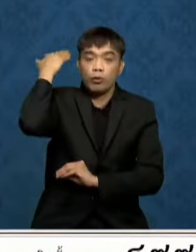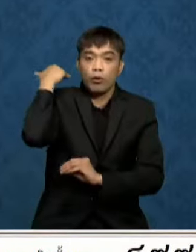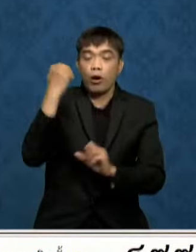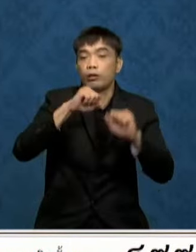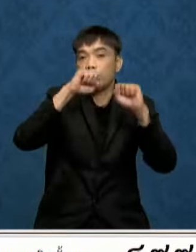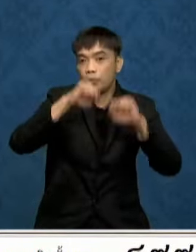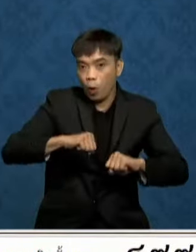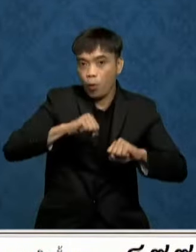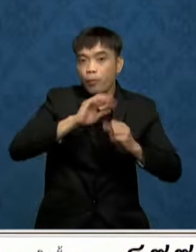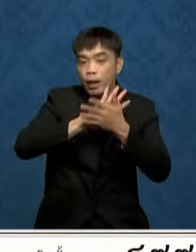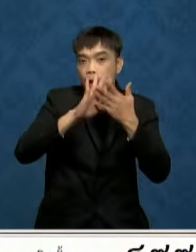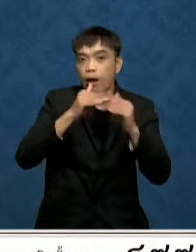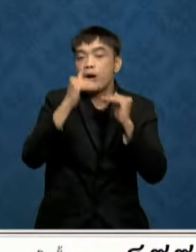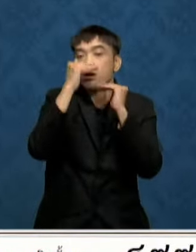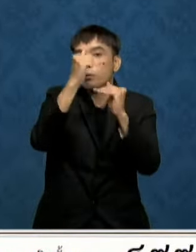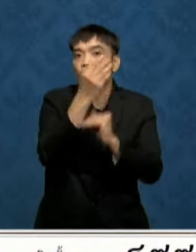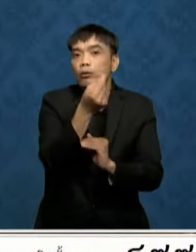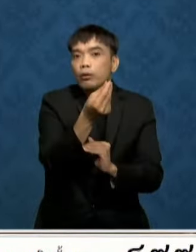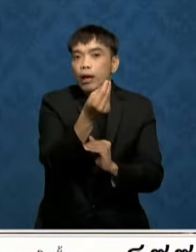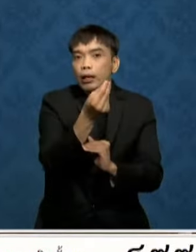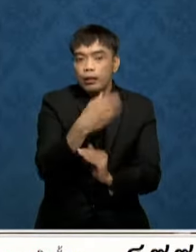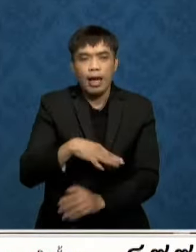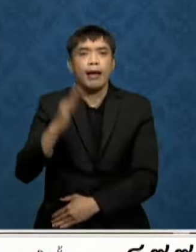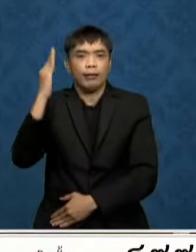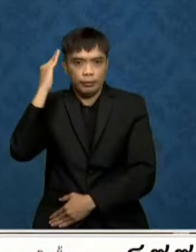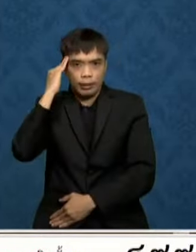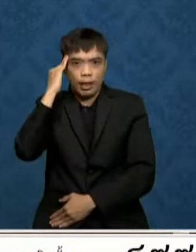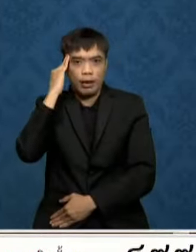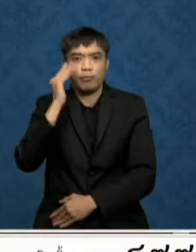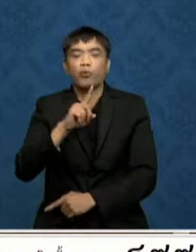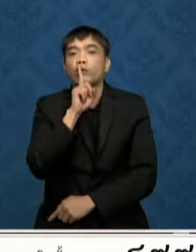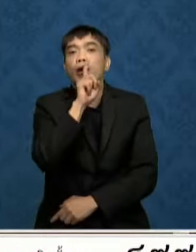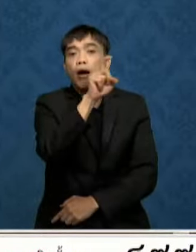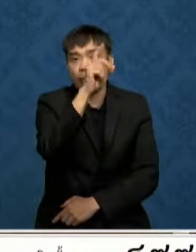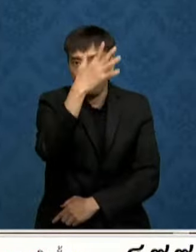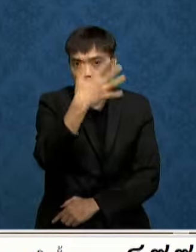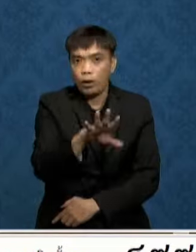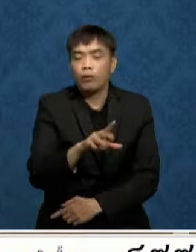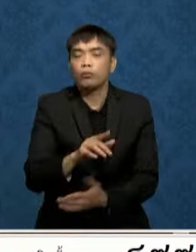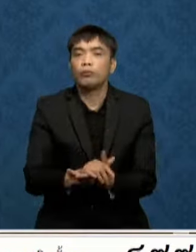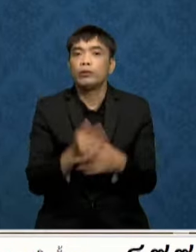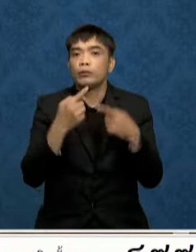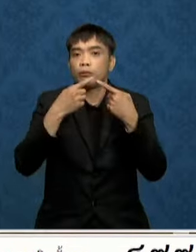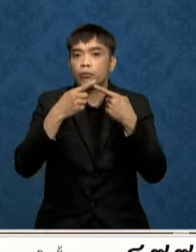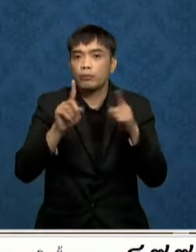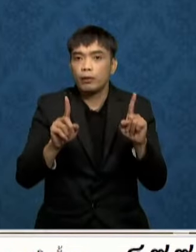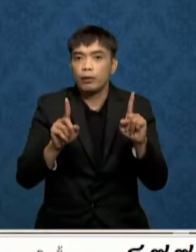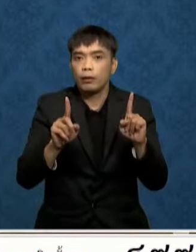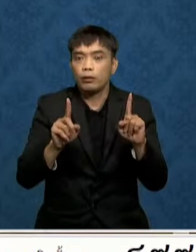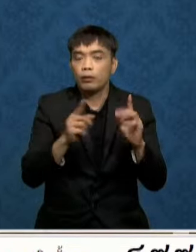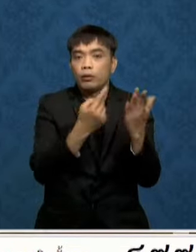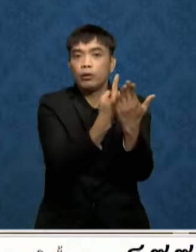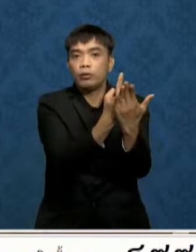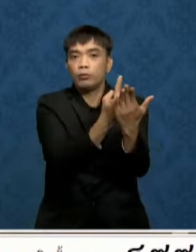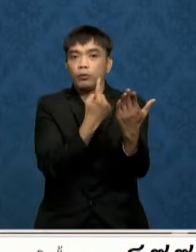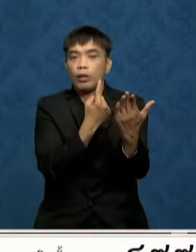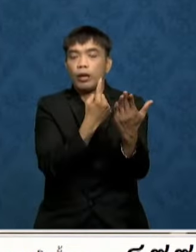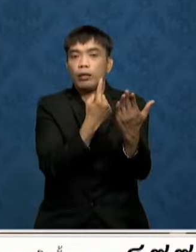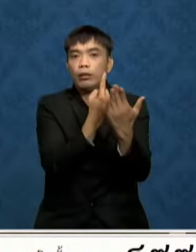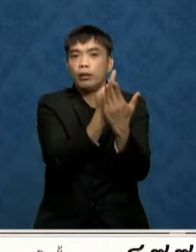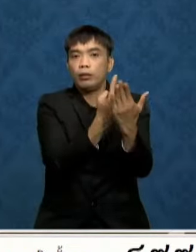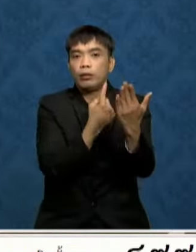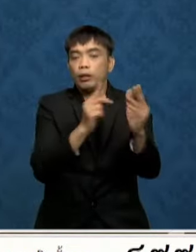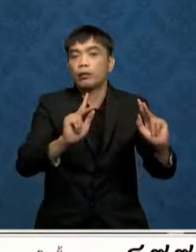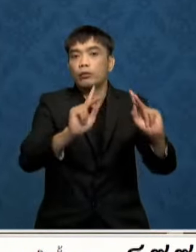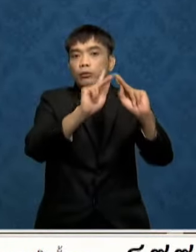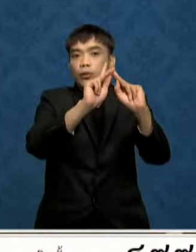ดิฉันทราบเพราะว่าดิฉันนั่งสังเกตการณ์อยู่ในห้องนั้นว่ามีการถามแต่ทางตัวแทนจากกระทรวง